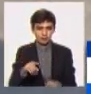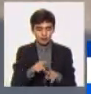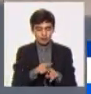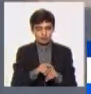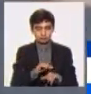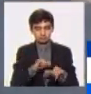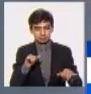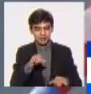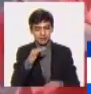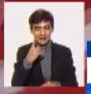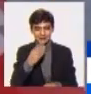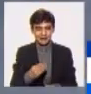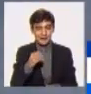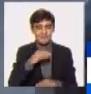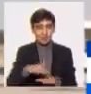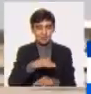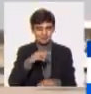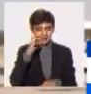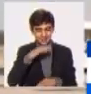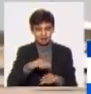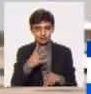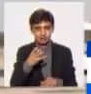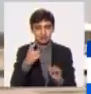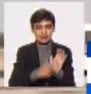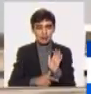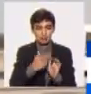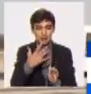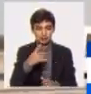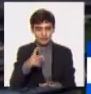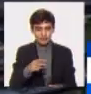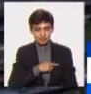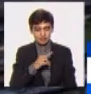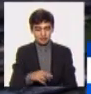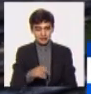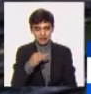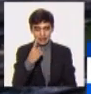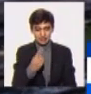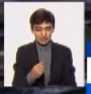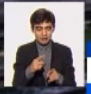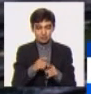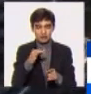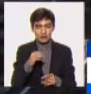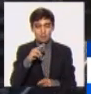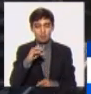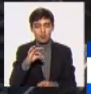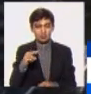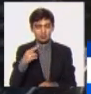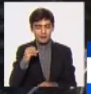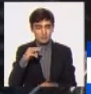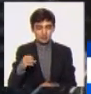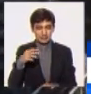летальных исходов. За сутки в этой европейской стране скончались 475 зараженных. Таким образом, с начала пандемии вирус убил